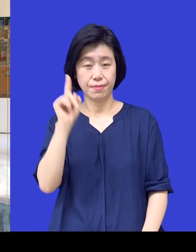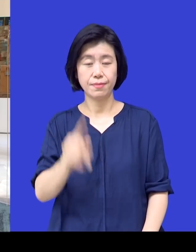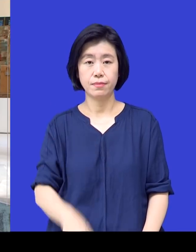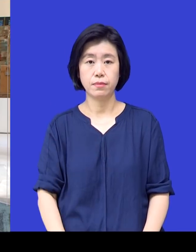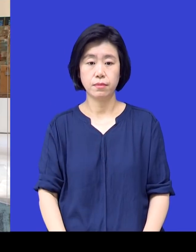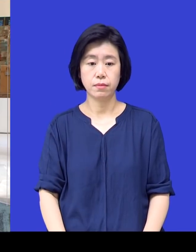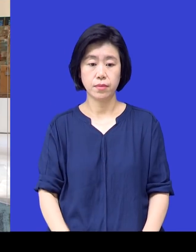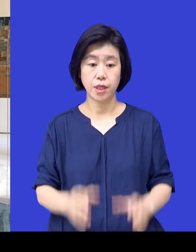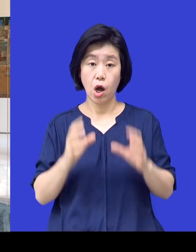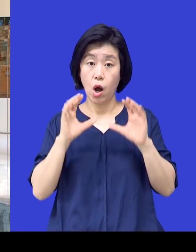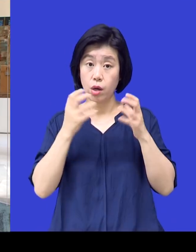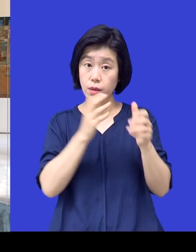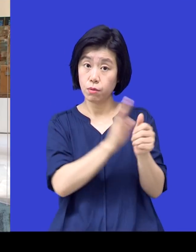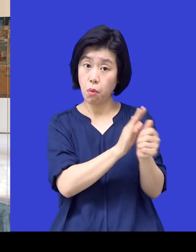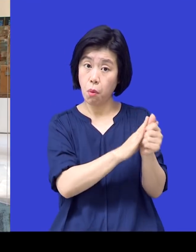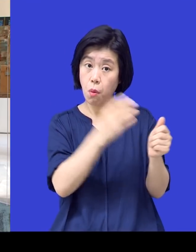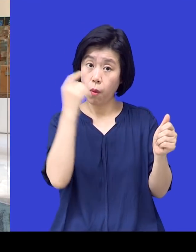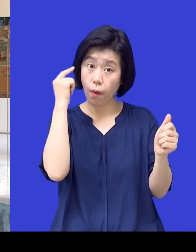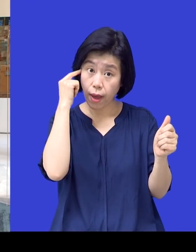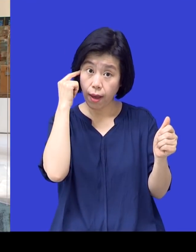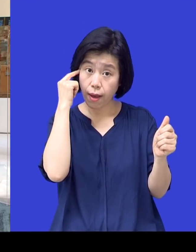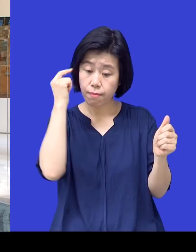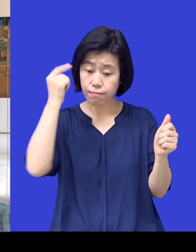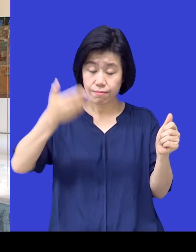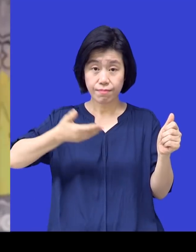왜 어린이냐라고 했을 때